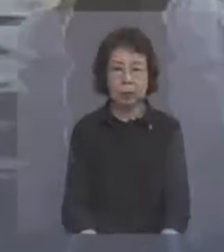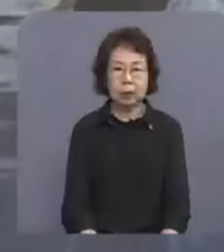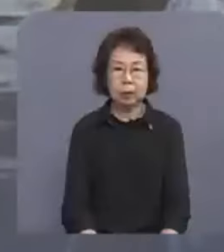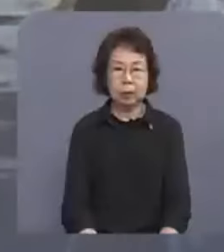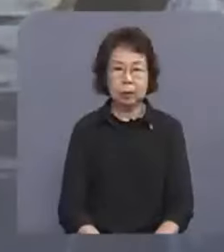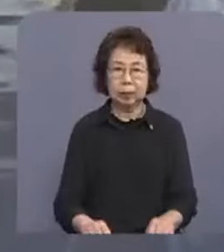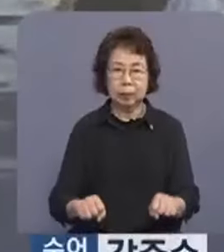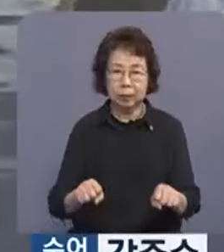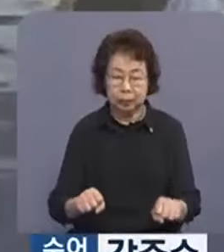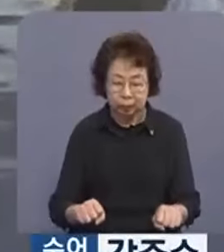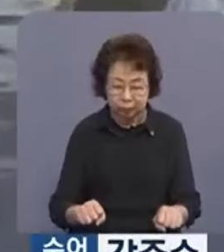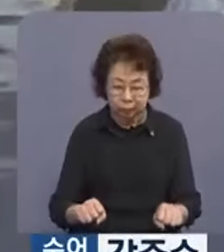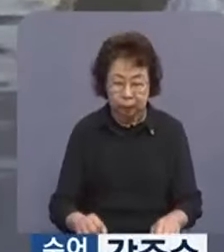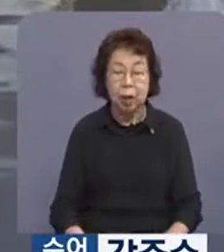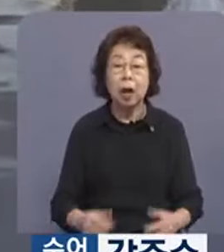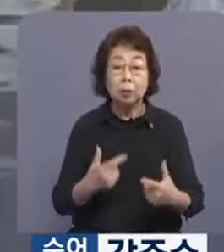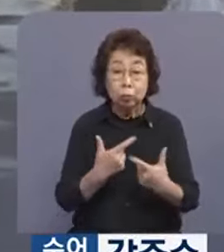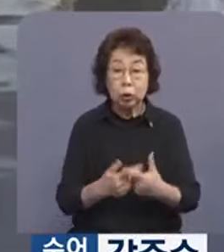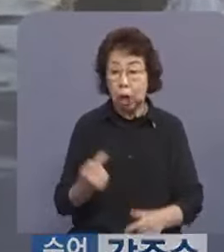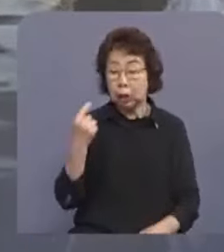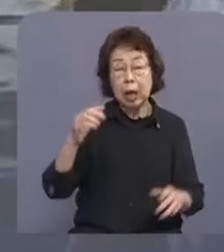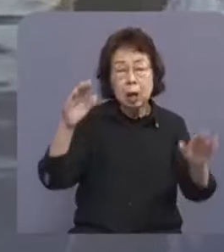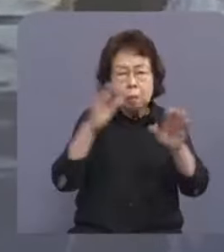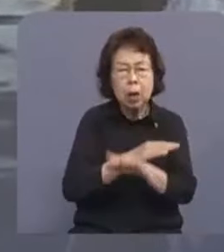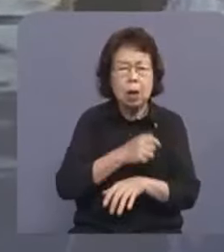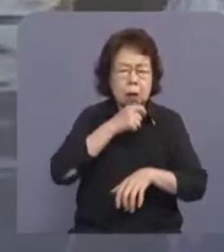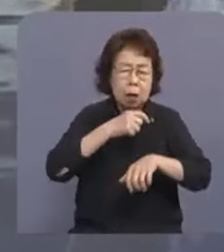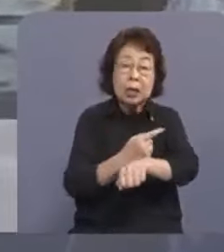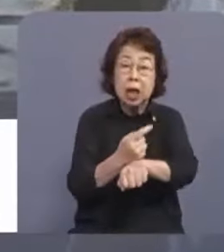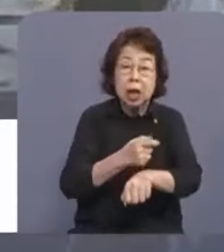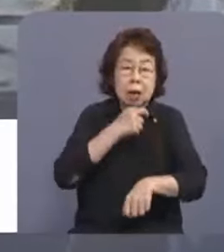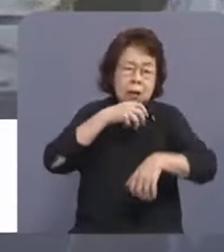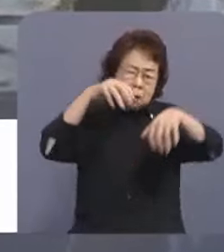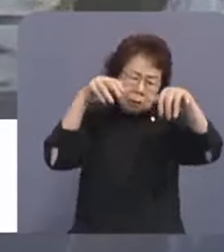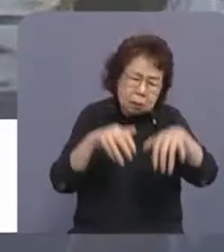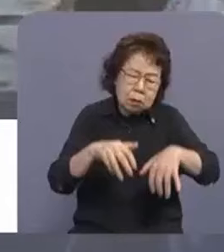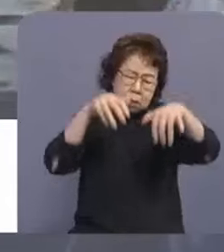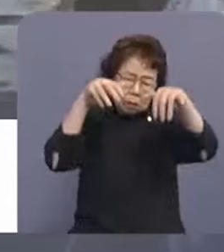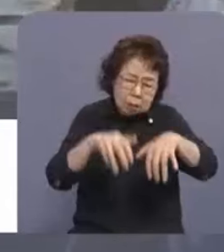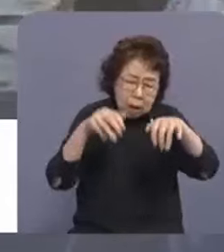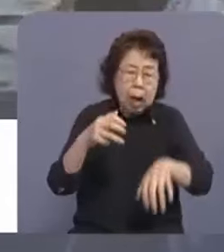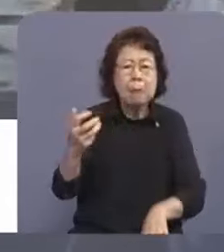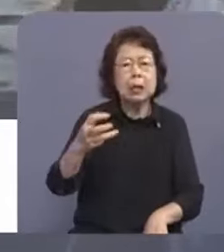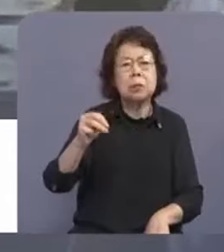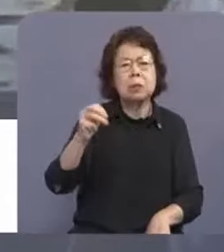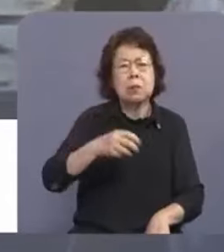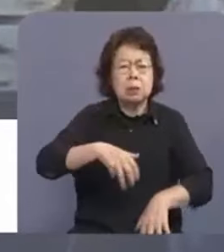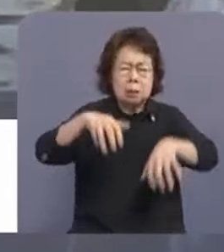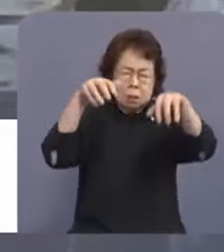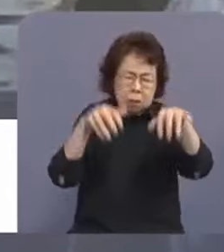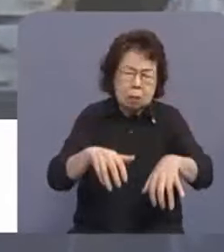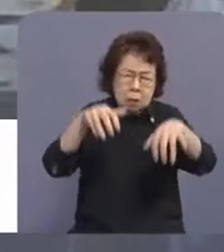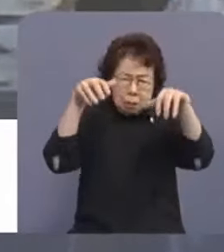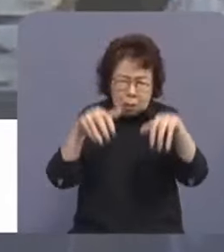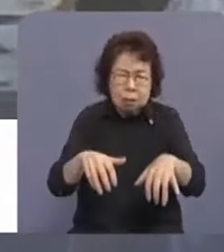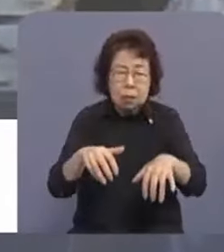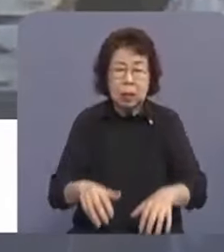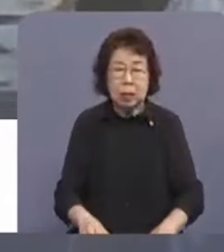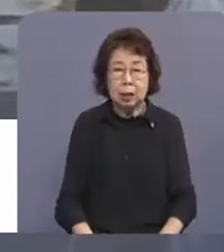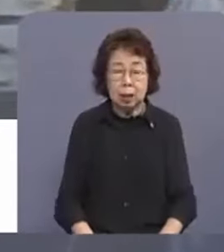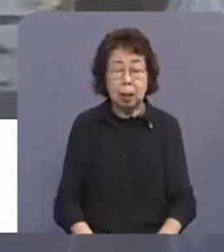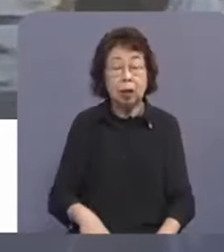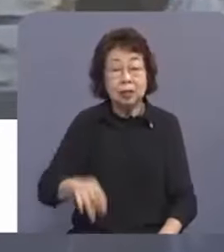시청자 여러분 안녕하십니까. 부산에서는 어젯밤 사이 시간당 80mm가 넘는 극한 호우가 쏟아졌습니다.